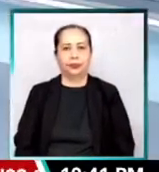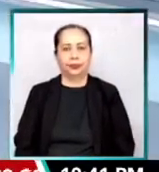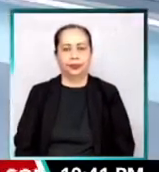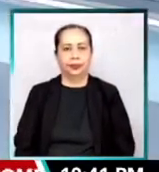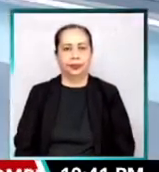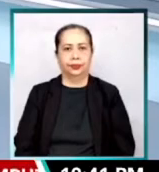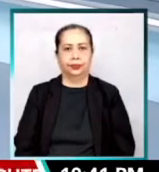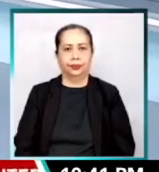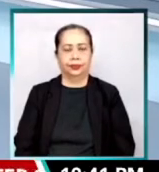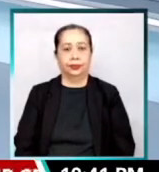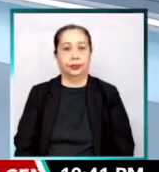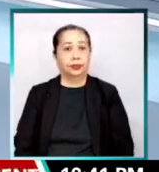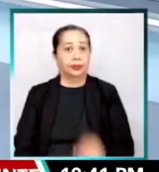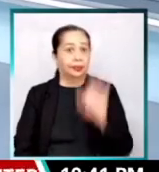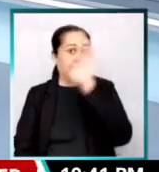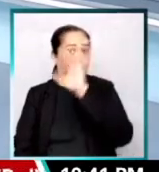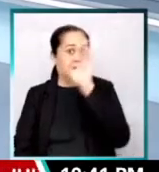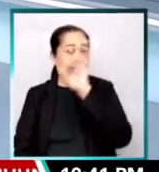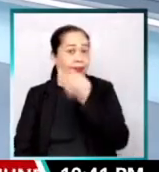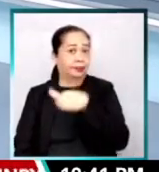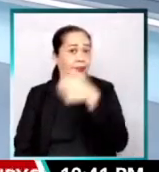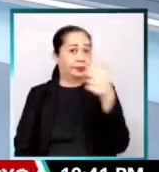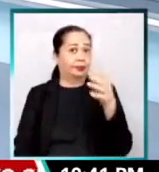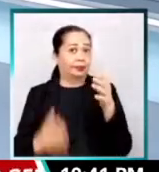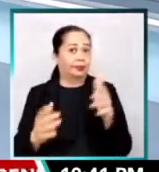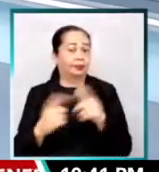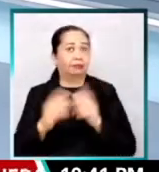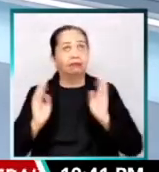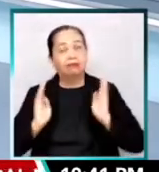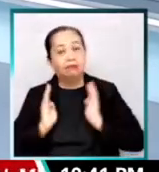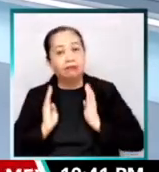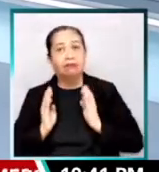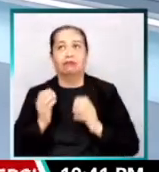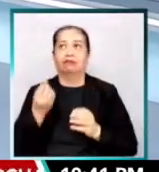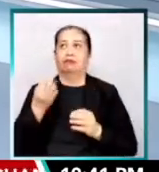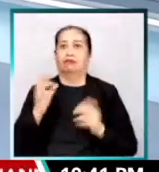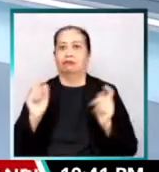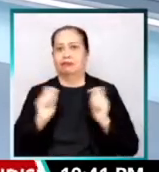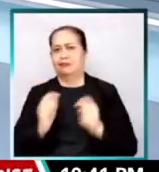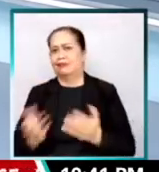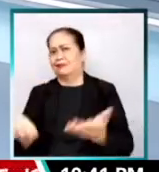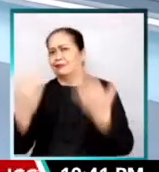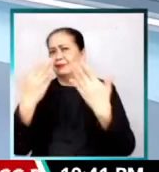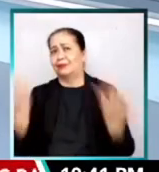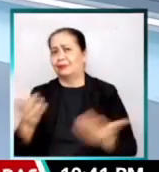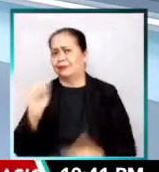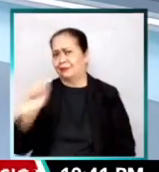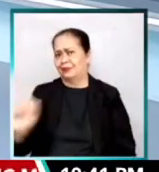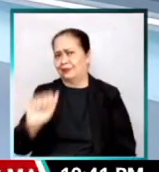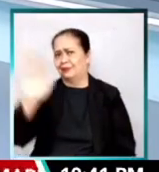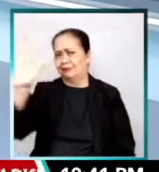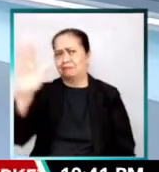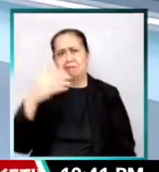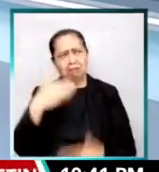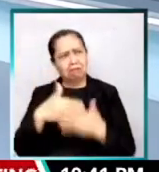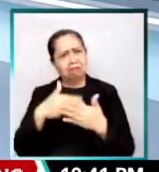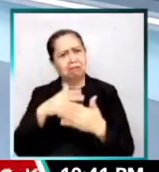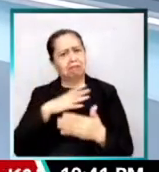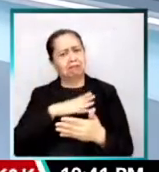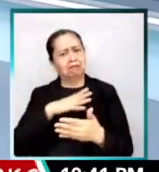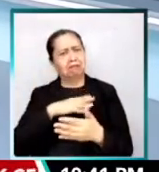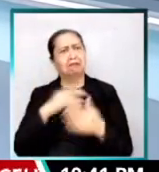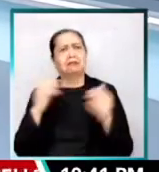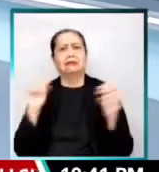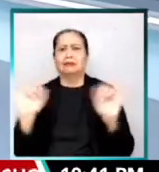Kung naghahanap ng alternatibo sa Baguio o Tagaytay, tayo na sa Antipolo, na hindi rin naman nalalayo pagdating sa lamig ng